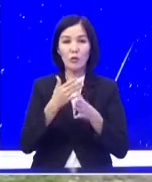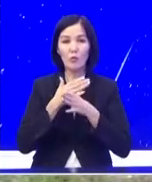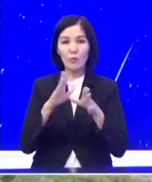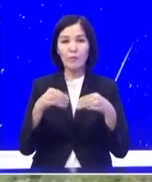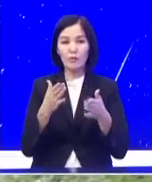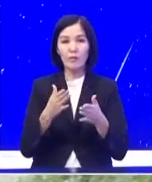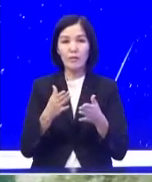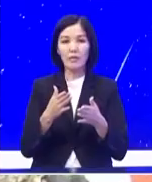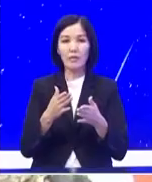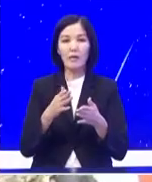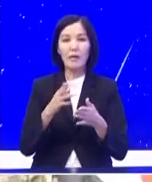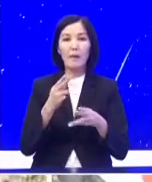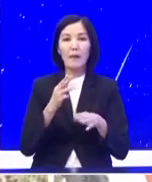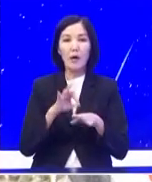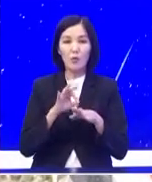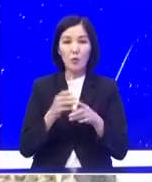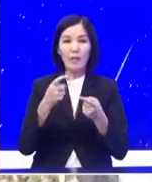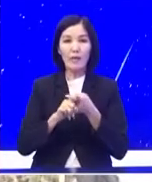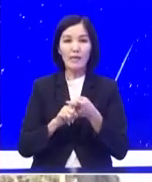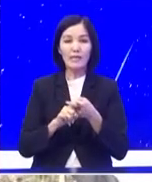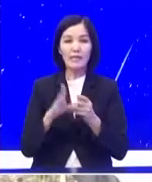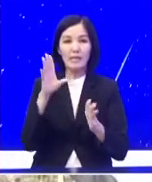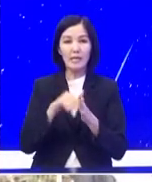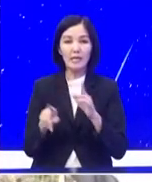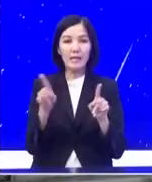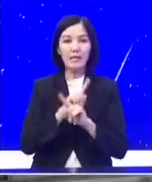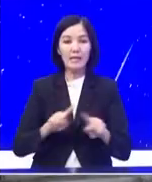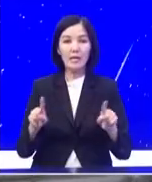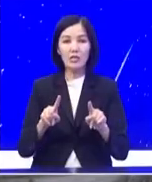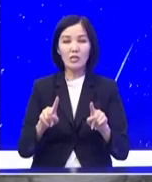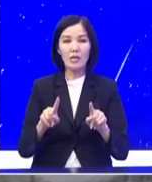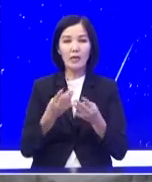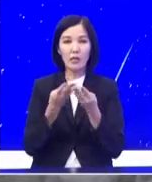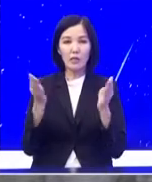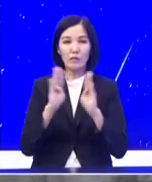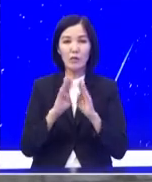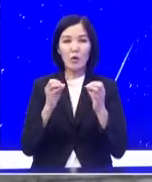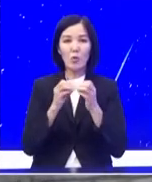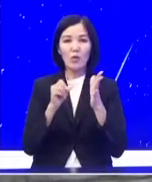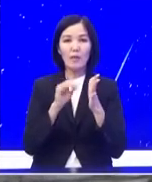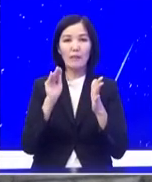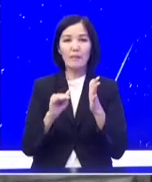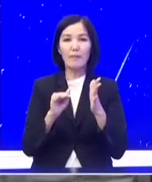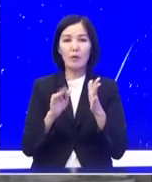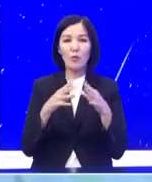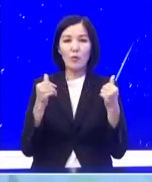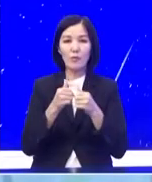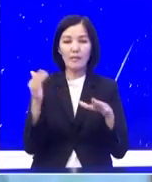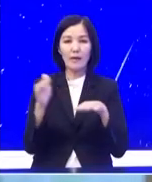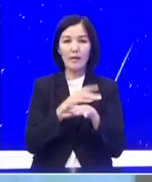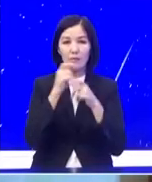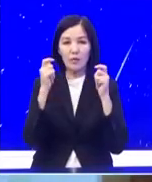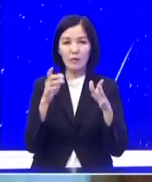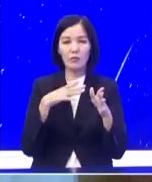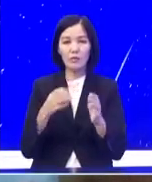көрсетуде. Айта кетейік, пандемияға байланысты енгізілген ерекше режимнен бері олар 16000-нан аса жетісулық отбасыға